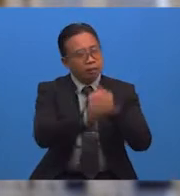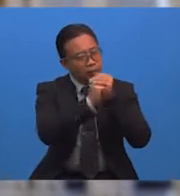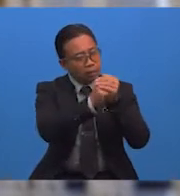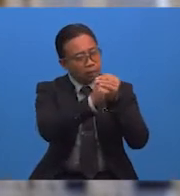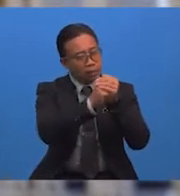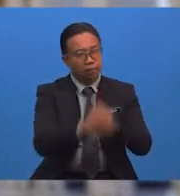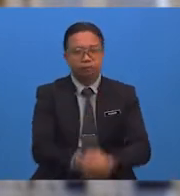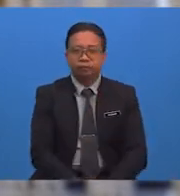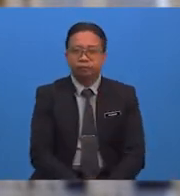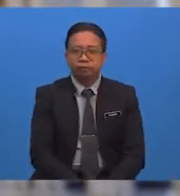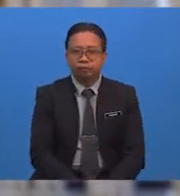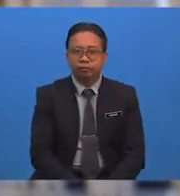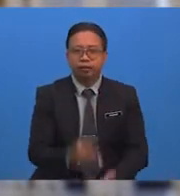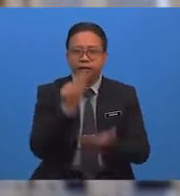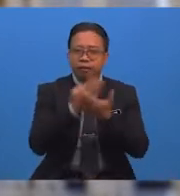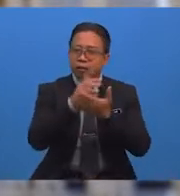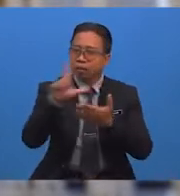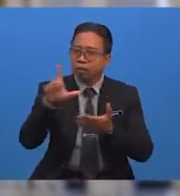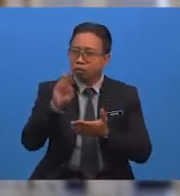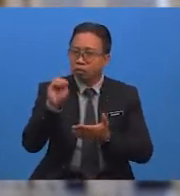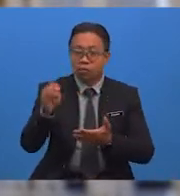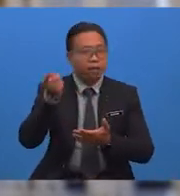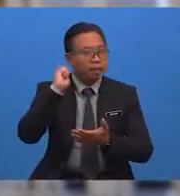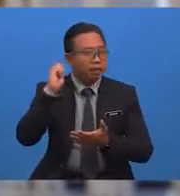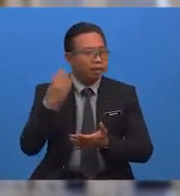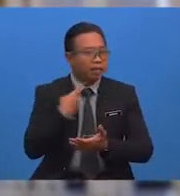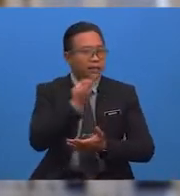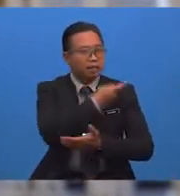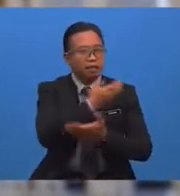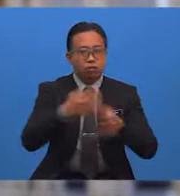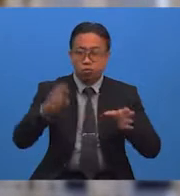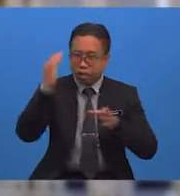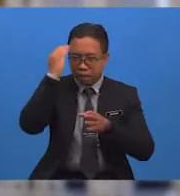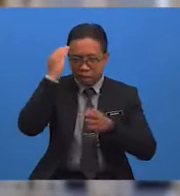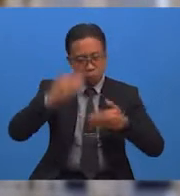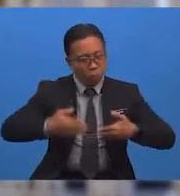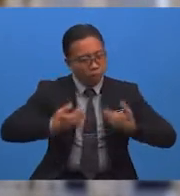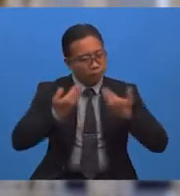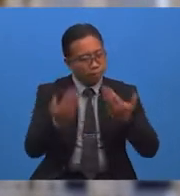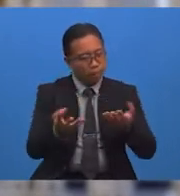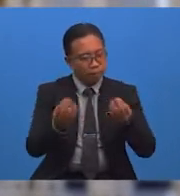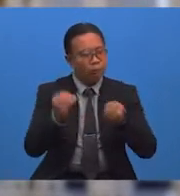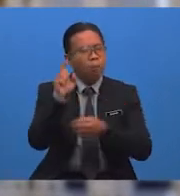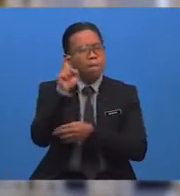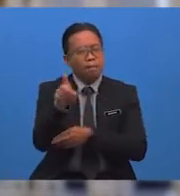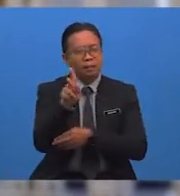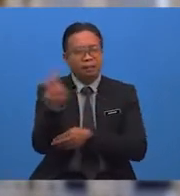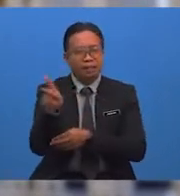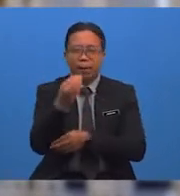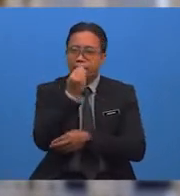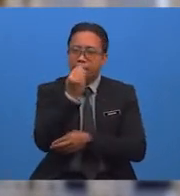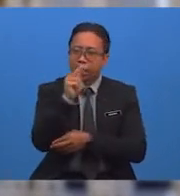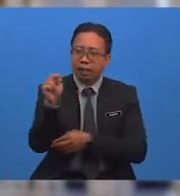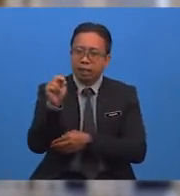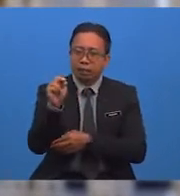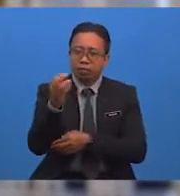diucapkan. Baiklah murid-murid, tadi kita telah mengetahui bagaimana hendak memastikan makanan yang